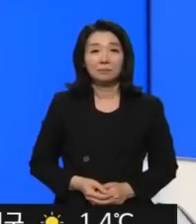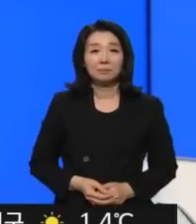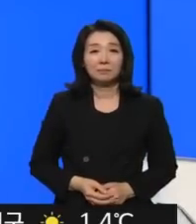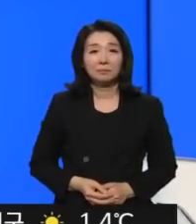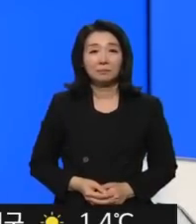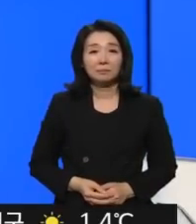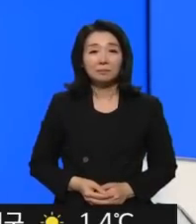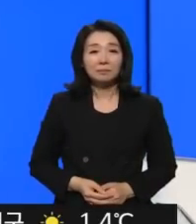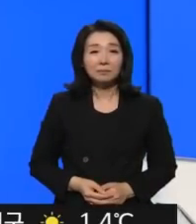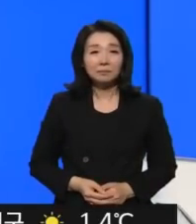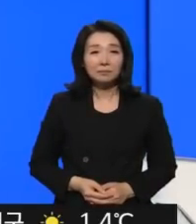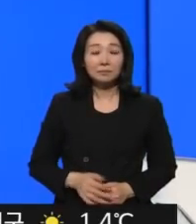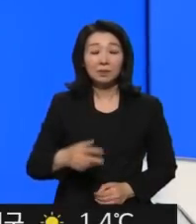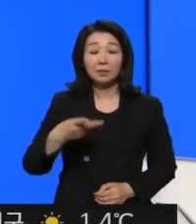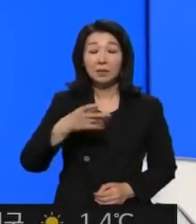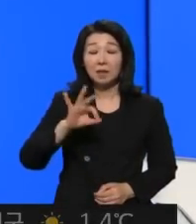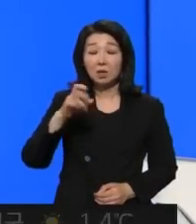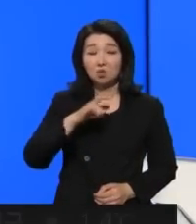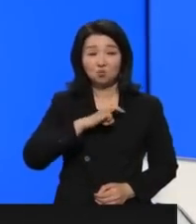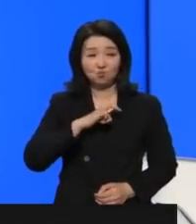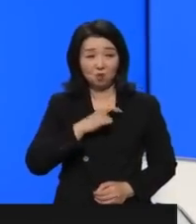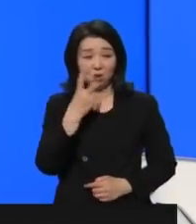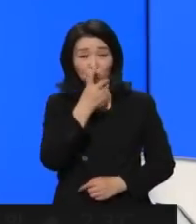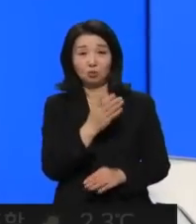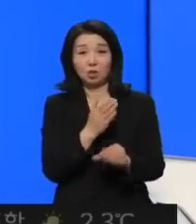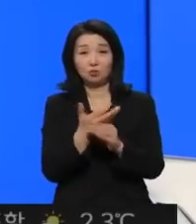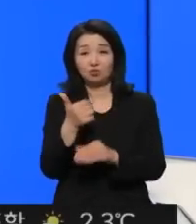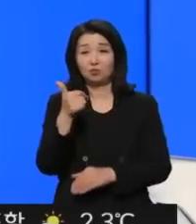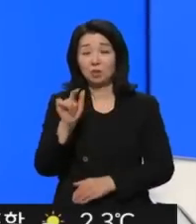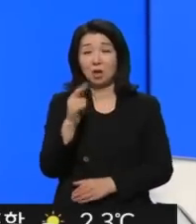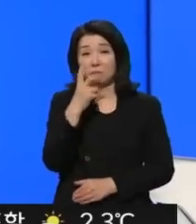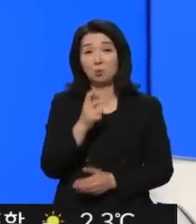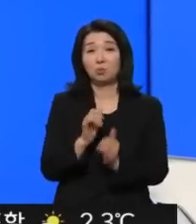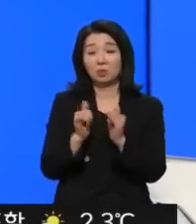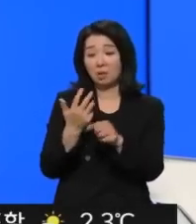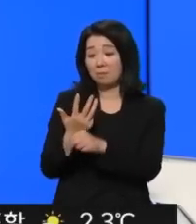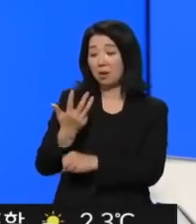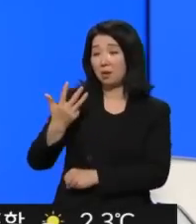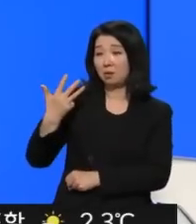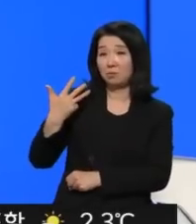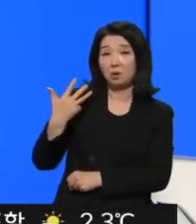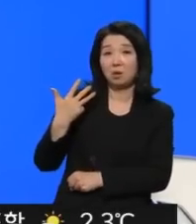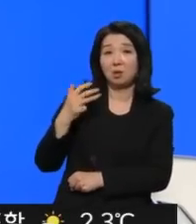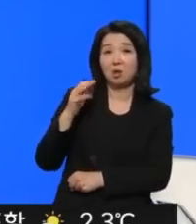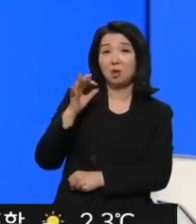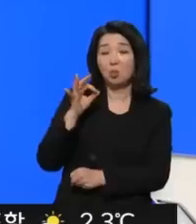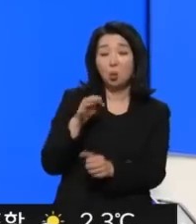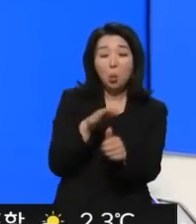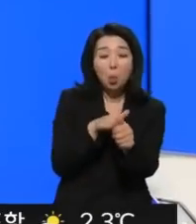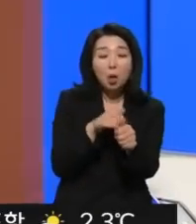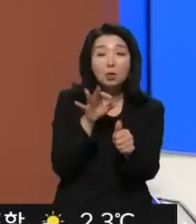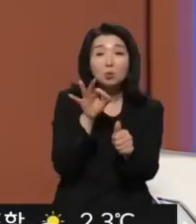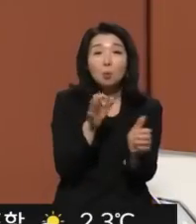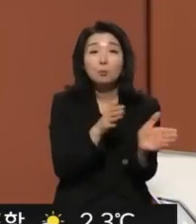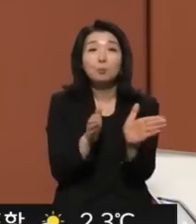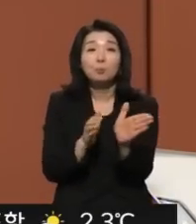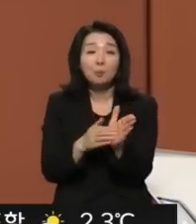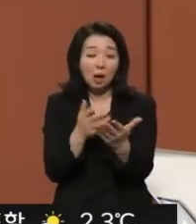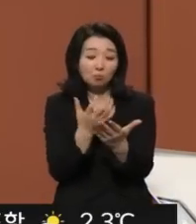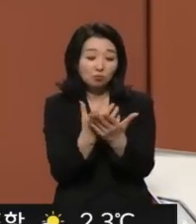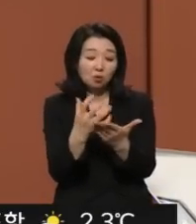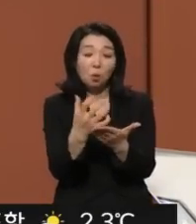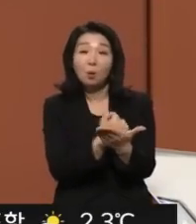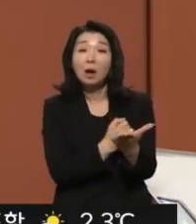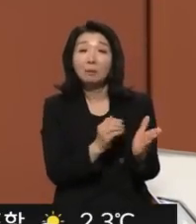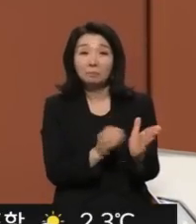네. 자, 대장동 의혹을 수사하고 있는 검찰이 남욱 변호사가 8년 전에 이제 로비 자금을 마련하는 과정이 담긴 문건을